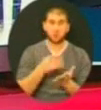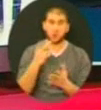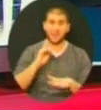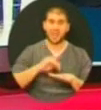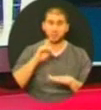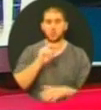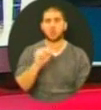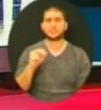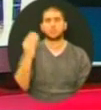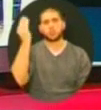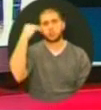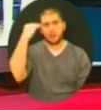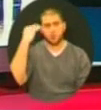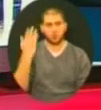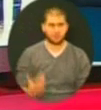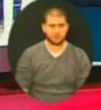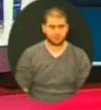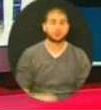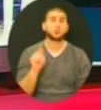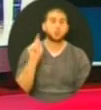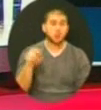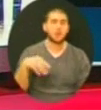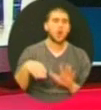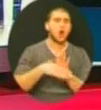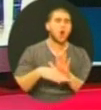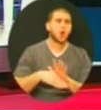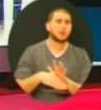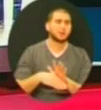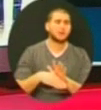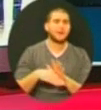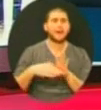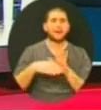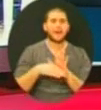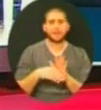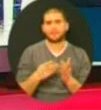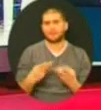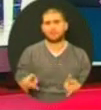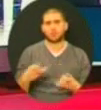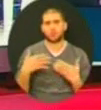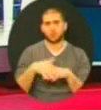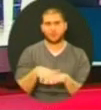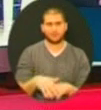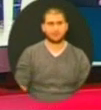זה בנושא של השתלמויות ודברים כאלה, ששם החוק והכללים לא מאפשרים את